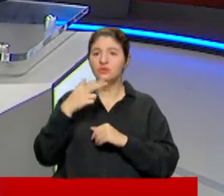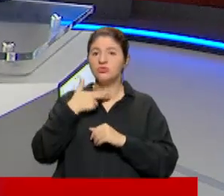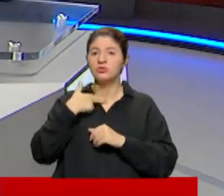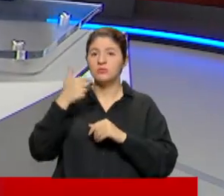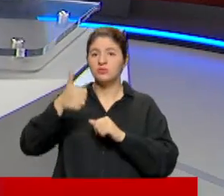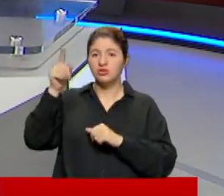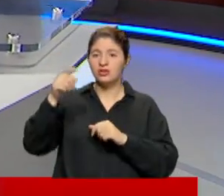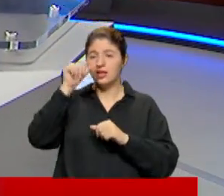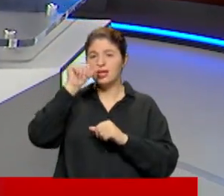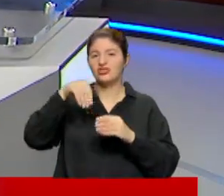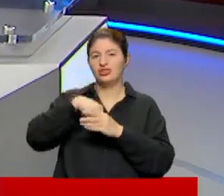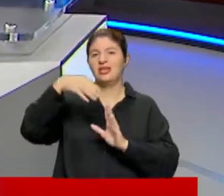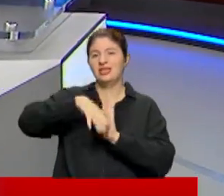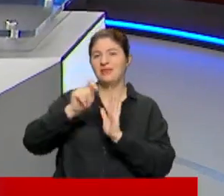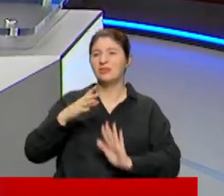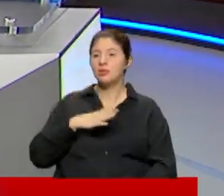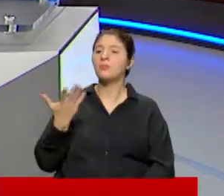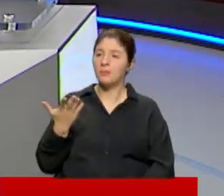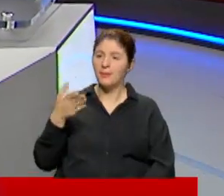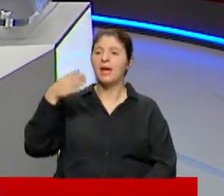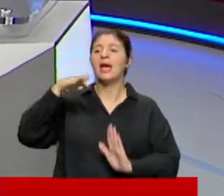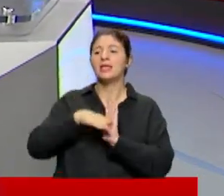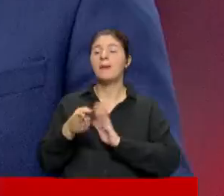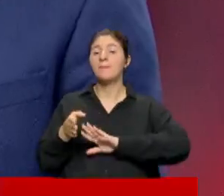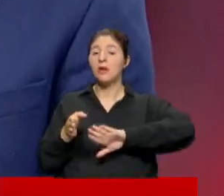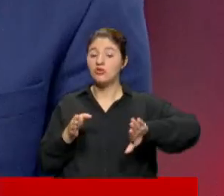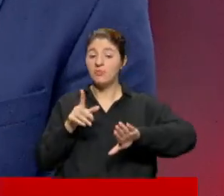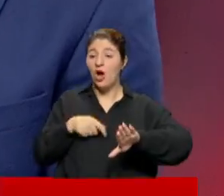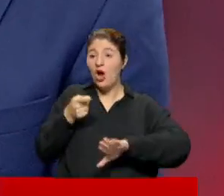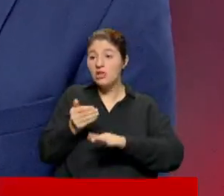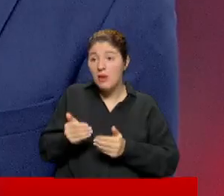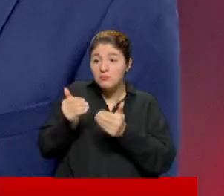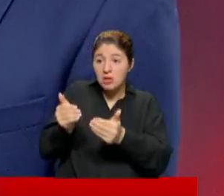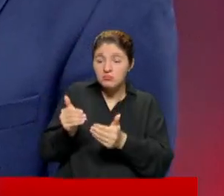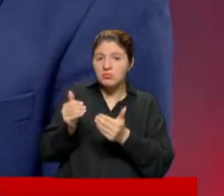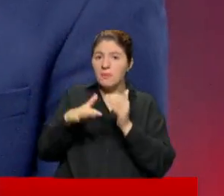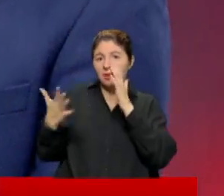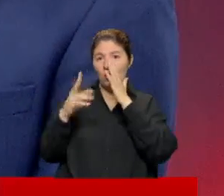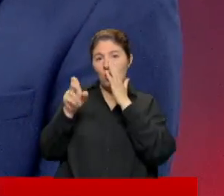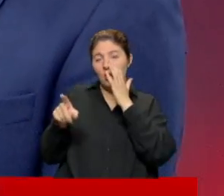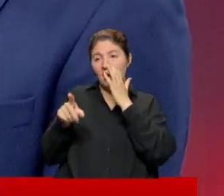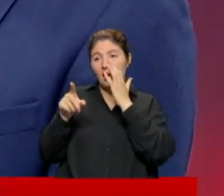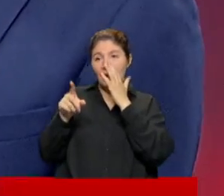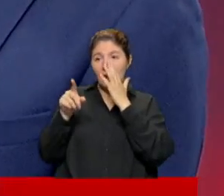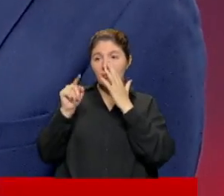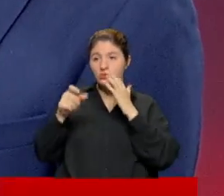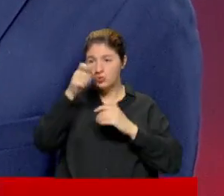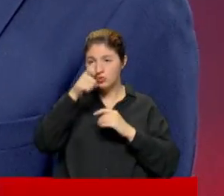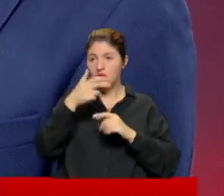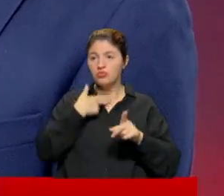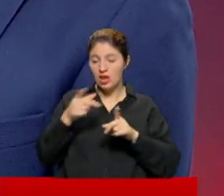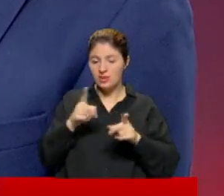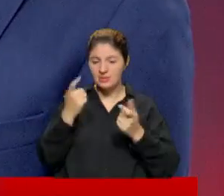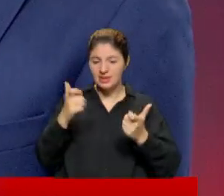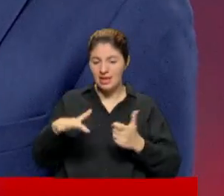gaz fiyatlarında indirim yapmasını isteyeceğim Tamam indirim Başka bir konu ancak ödemeyi ertelemek ayrı bir konu burada Türkiye ile Rusya